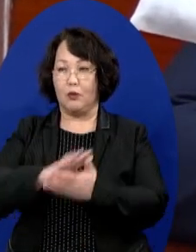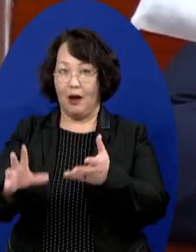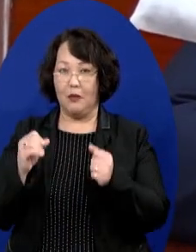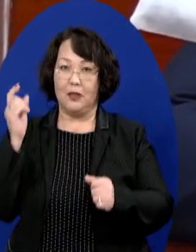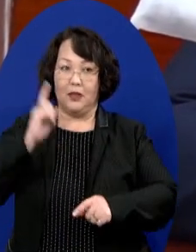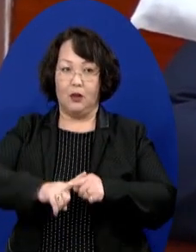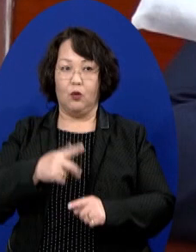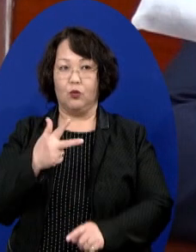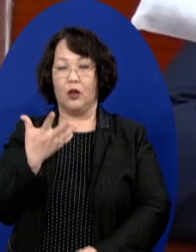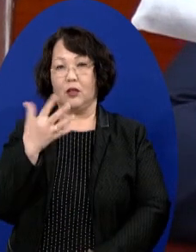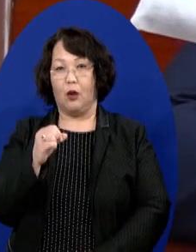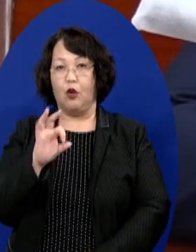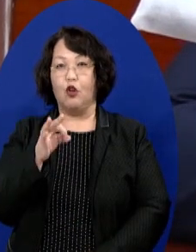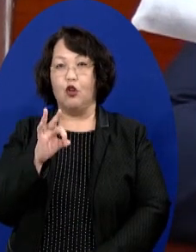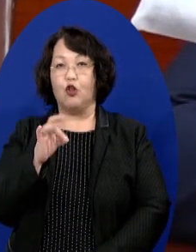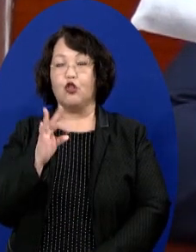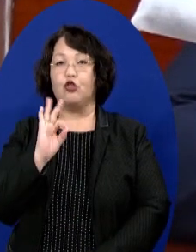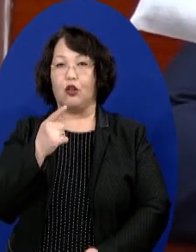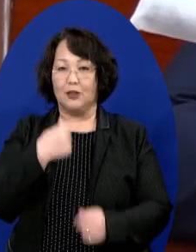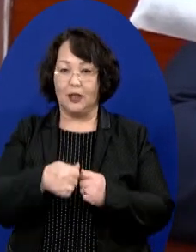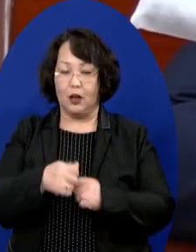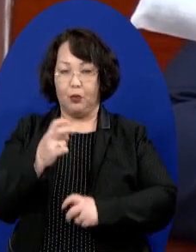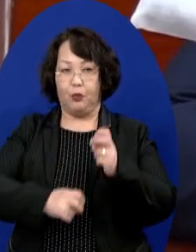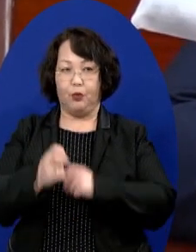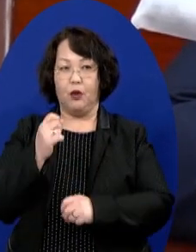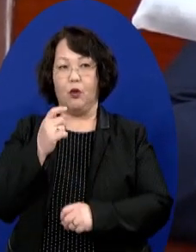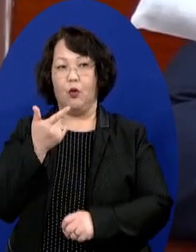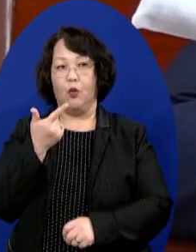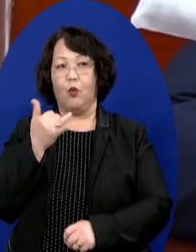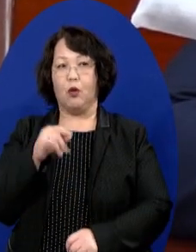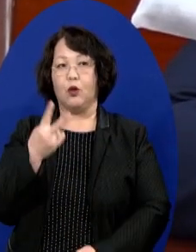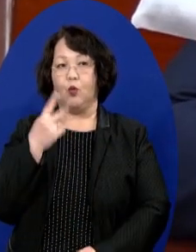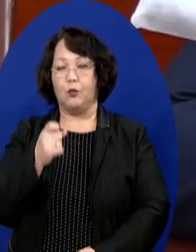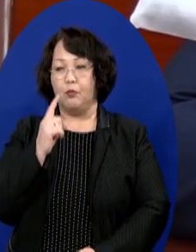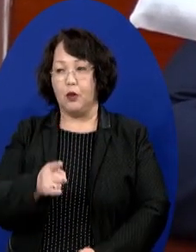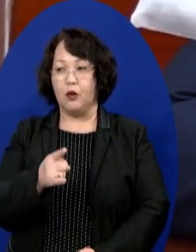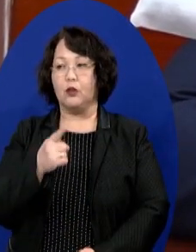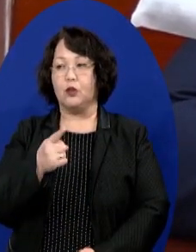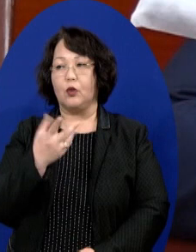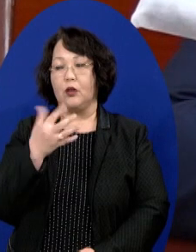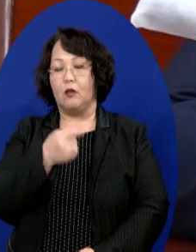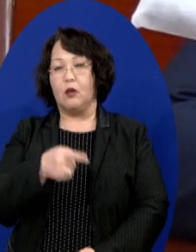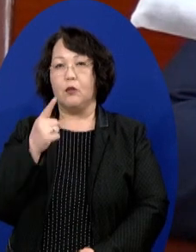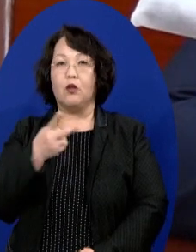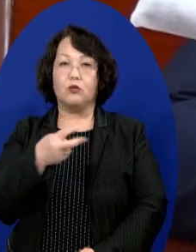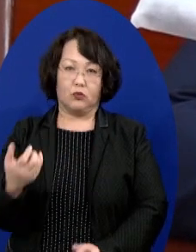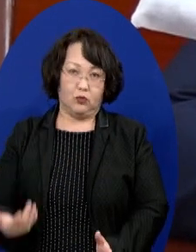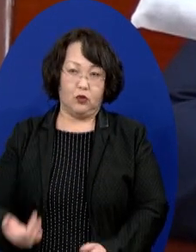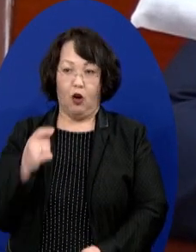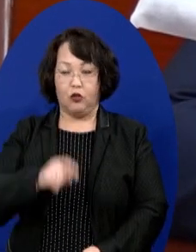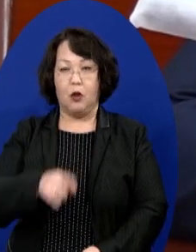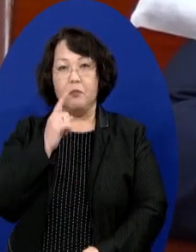төгрөгийн өртгөөр үйлдвэрлэхэд ингээд гурилын маань үн 1150-аас 1200 руу орчихоо. Одоо тэгтэл бид нэг 1000-аас